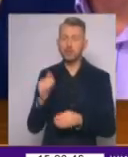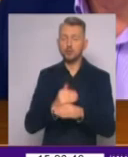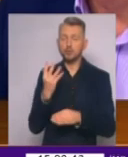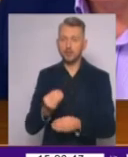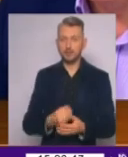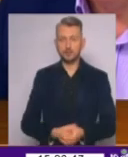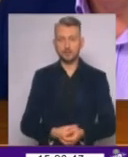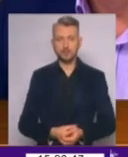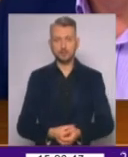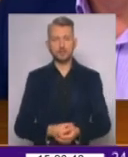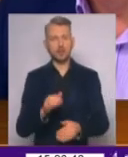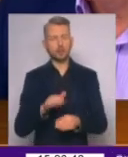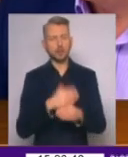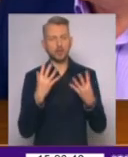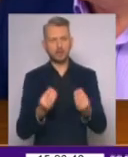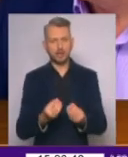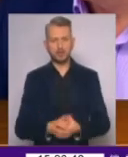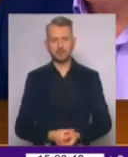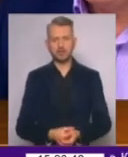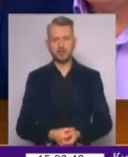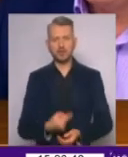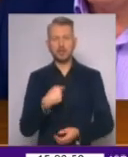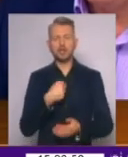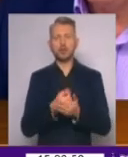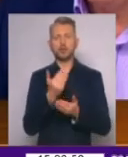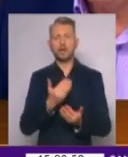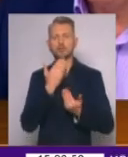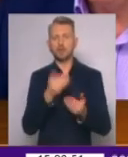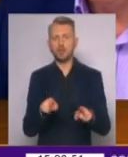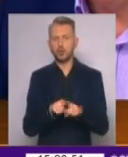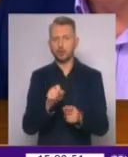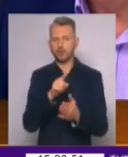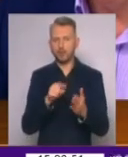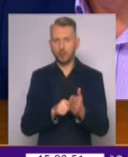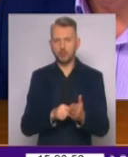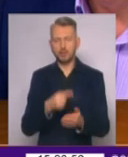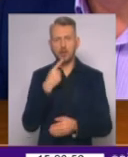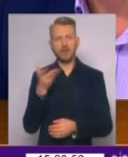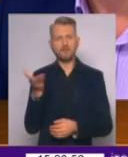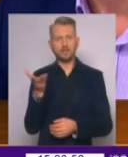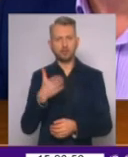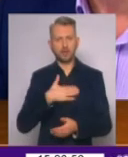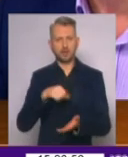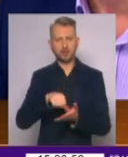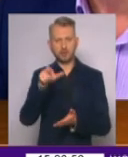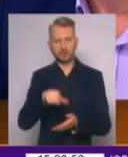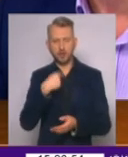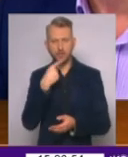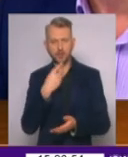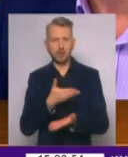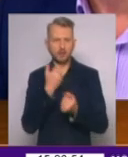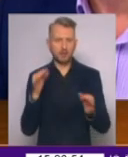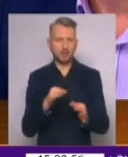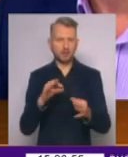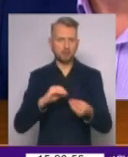ефірі. Добрий день. Добрий день. Я до вас обращаюсь по такому вопросу. От виступає ваш представитель і говорить, що нет ніяких